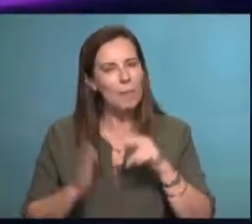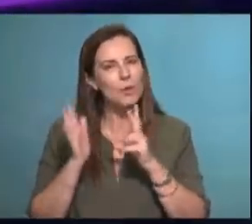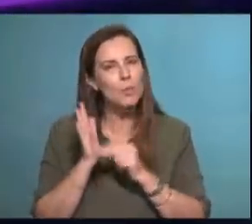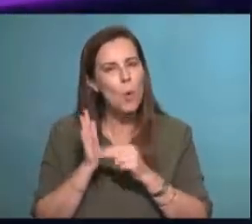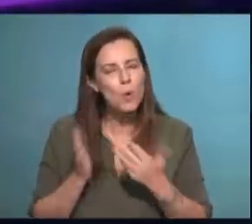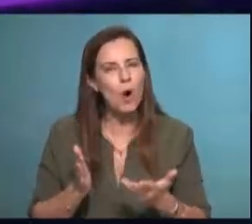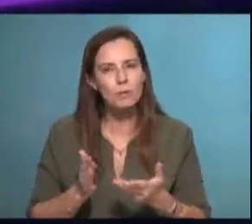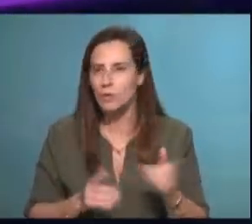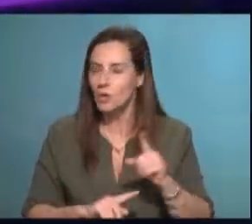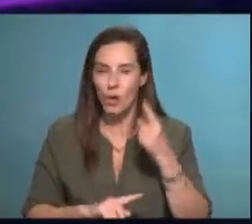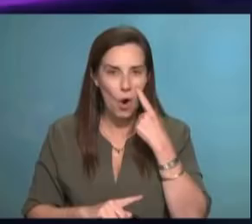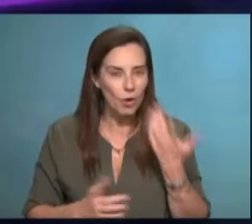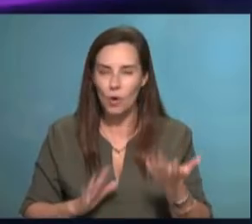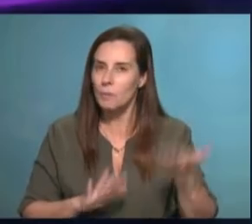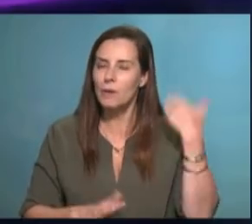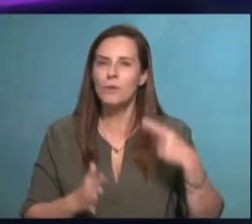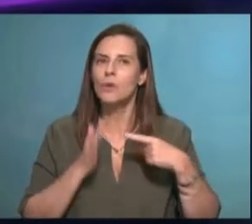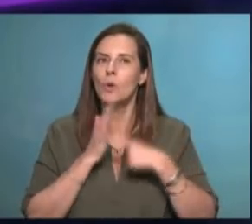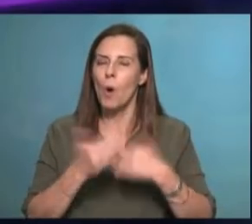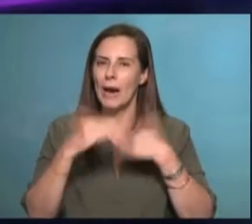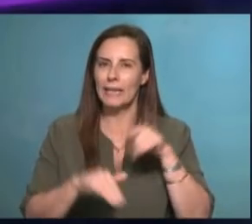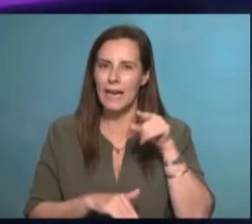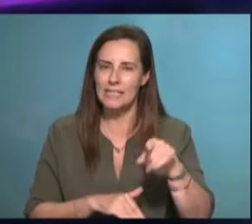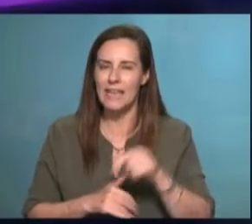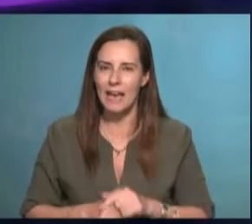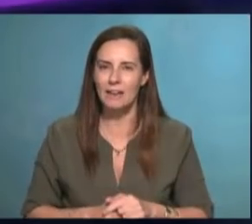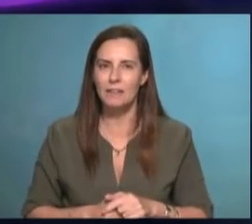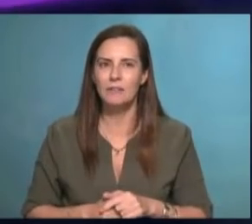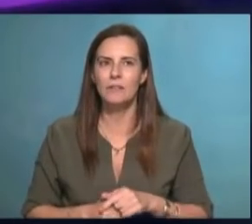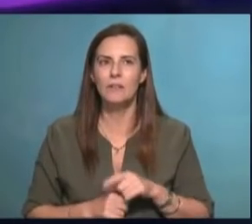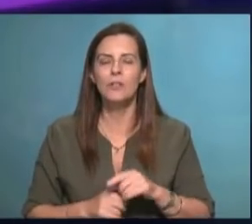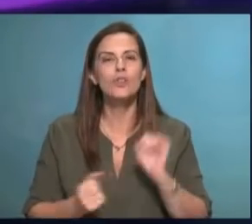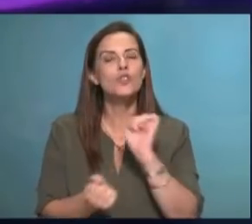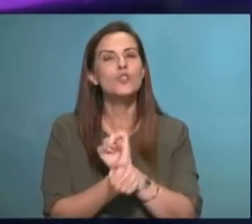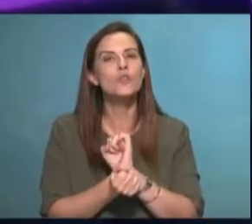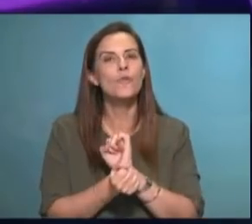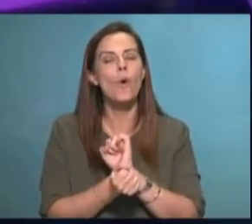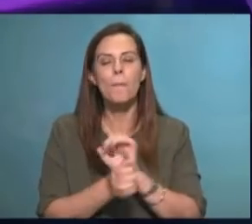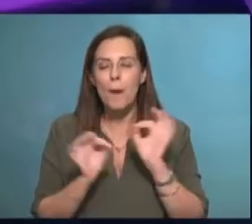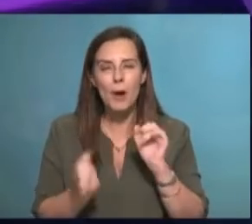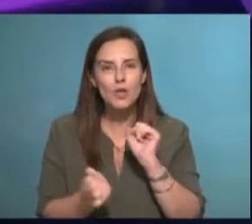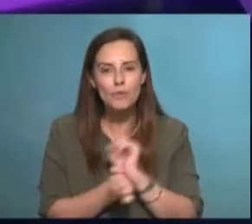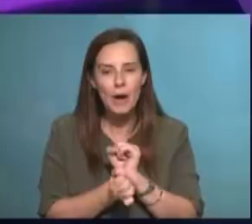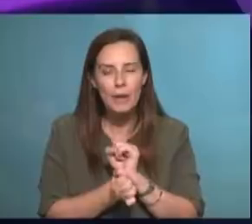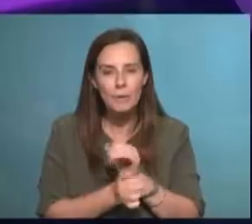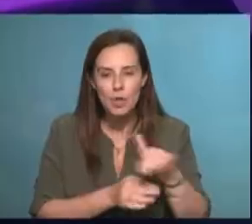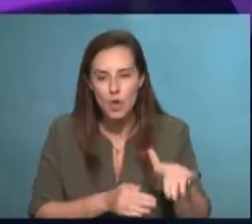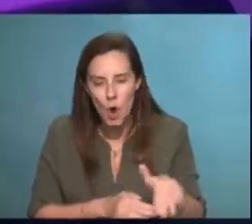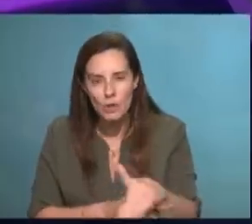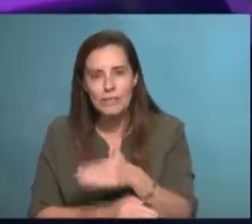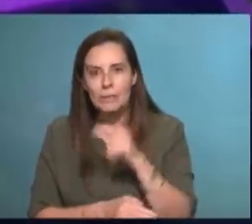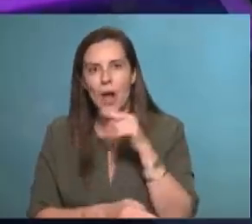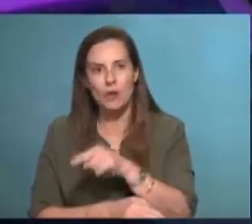שלא נראות מאז, נכון. כמו למשל הקטע הבא שהבאת, כן. של שבועים ממש יוצאים מהבונקר כן. ישר